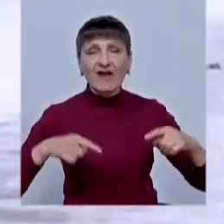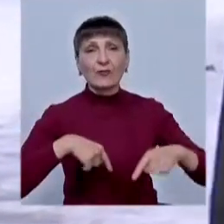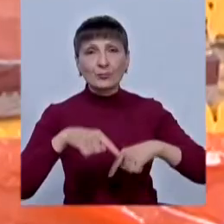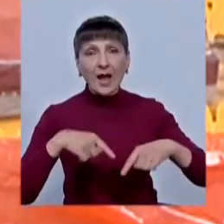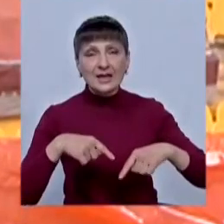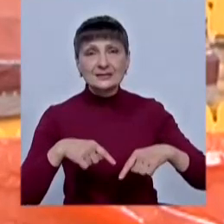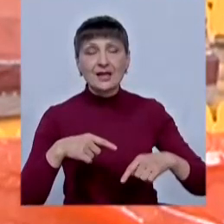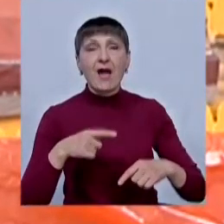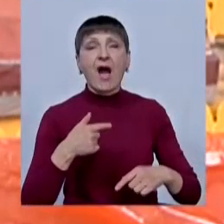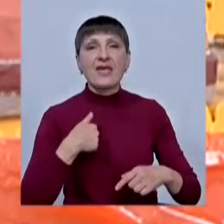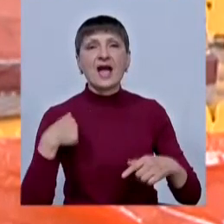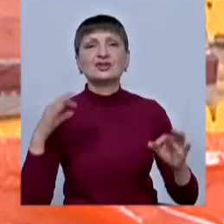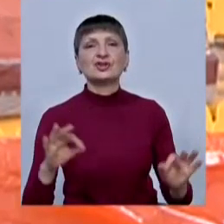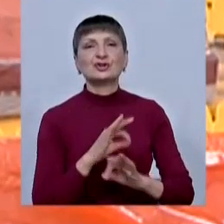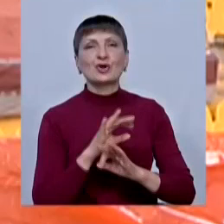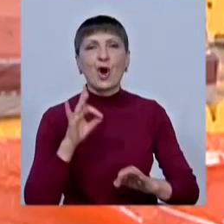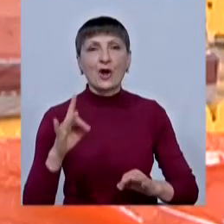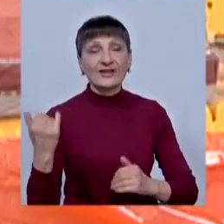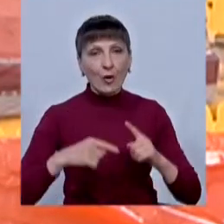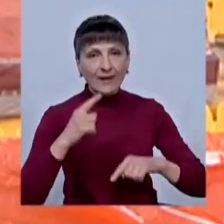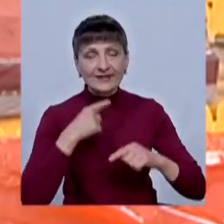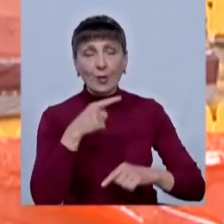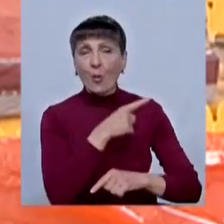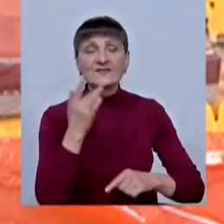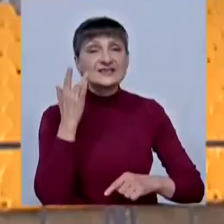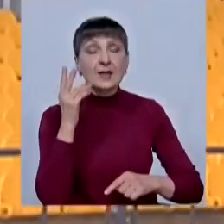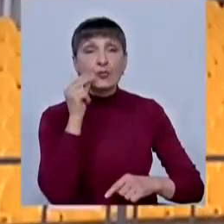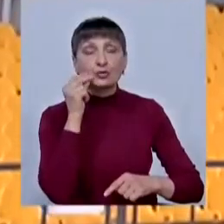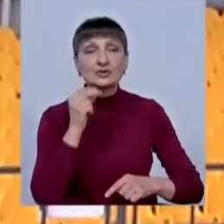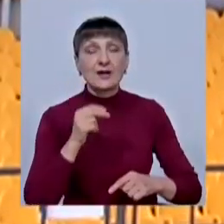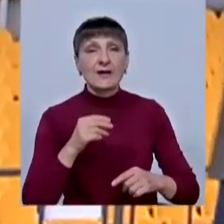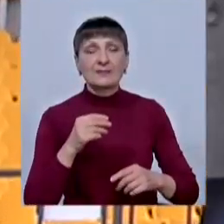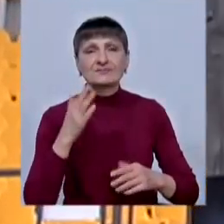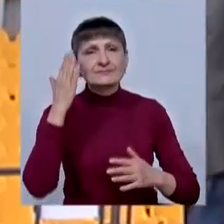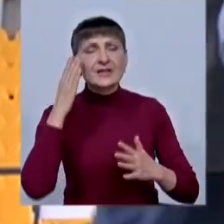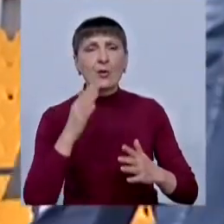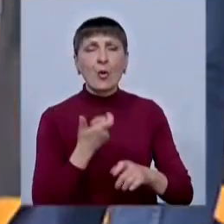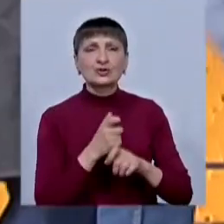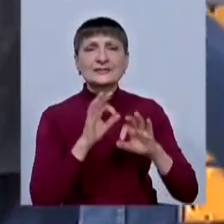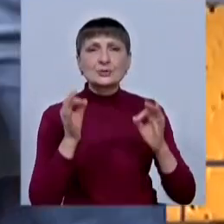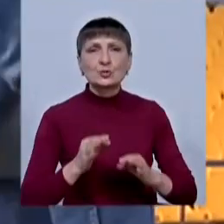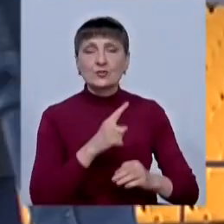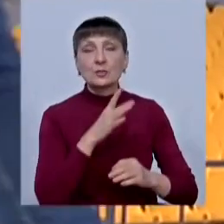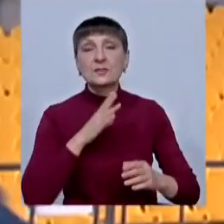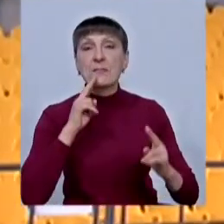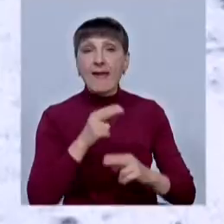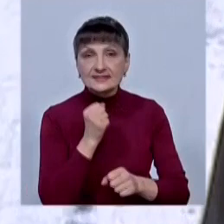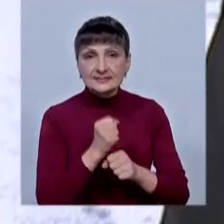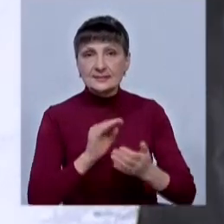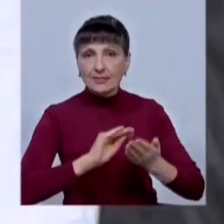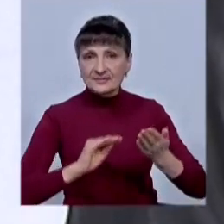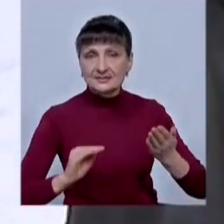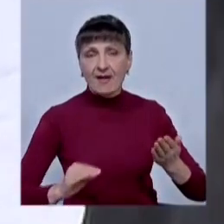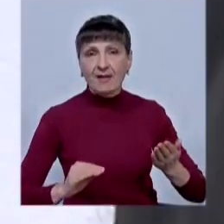труппа а он дирижер его родные говорят что он всегда был человеком искусства выпустил сборник песен написал несколько произведений